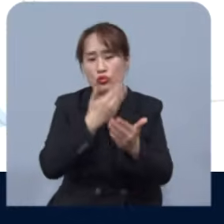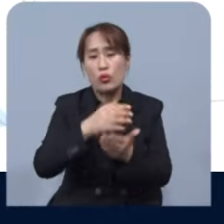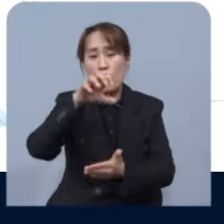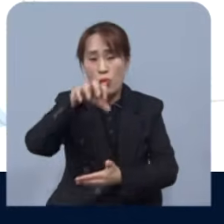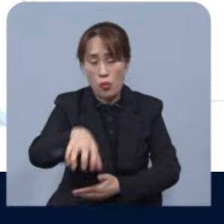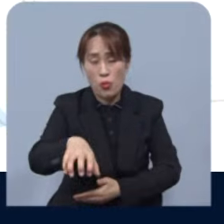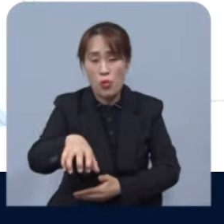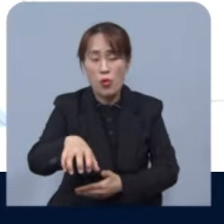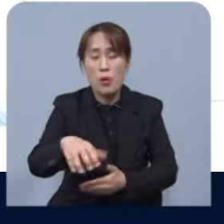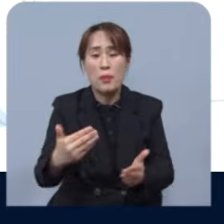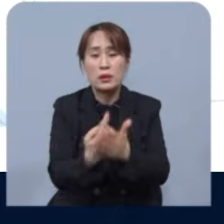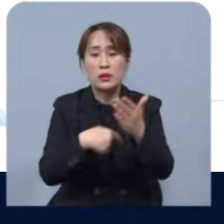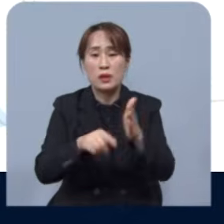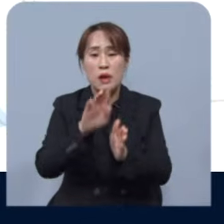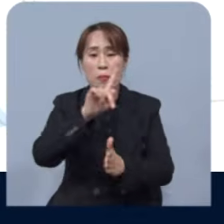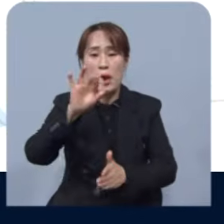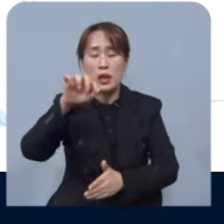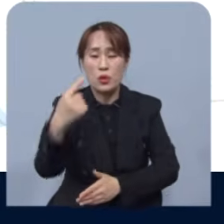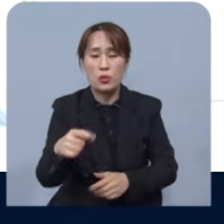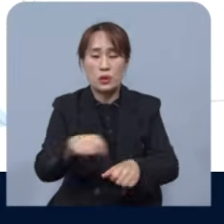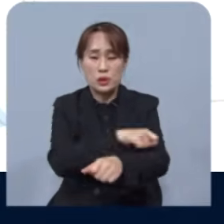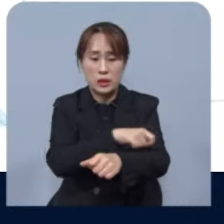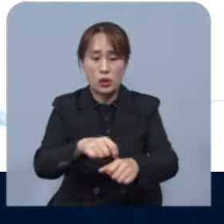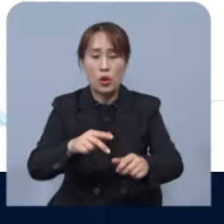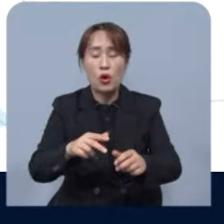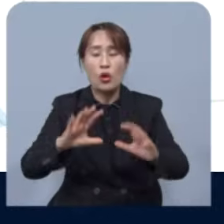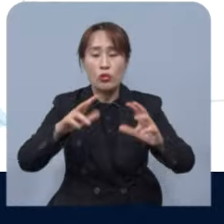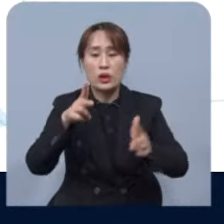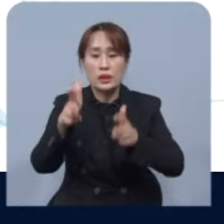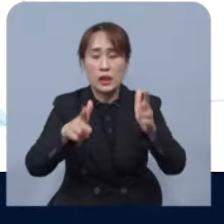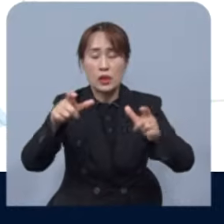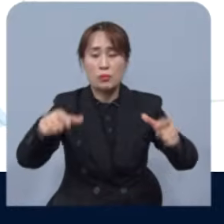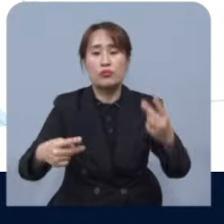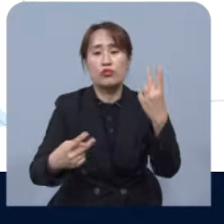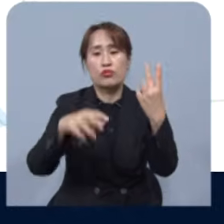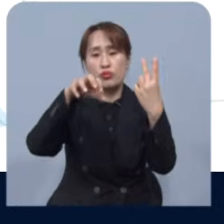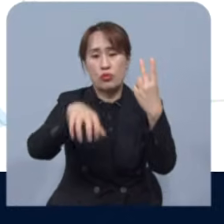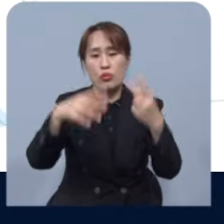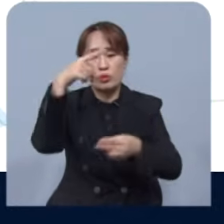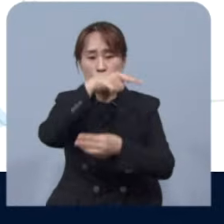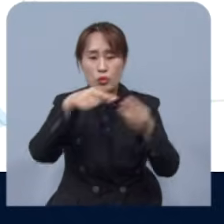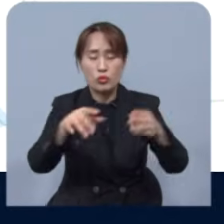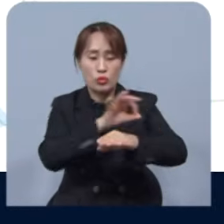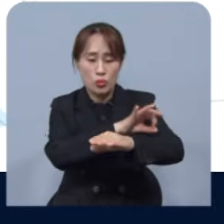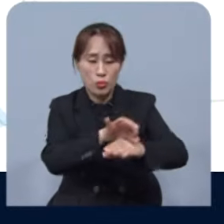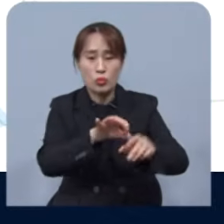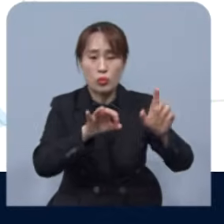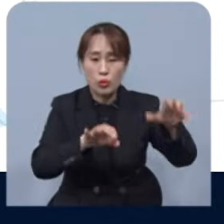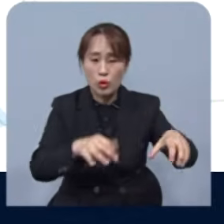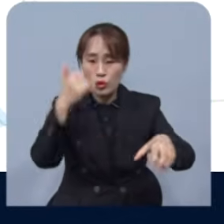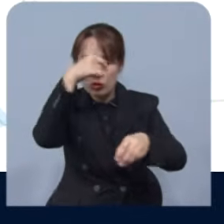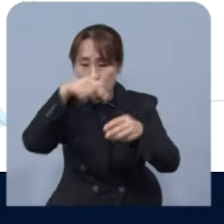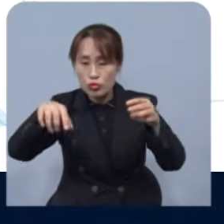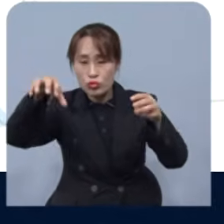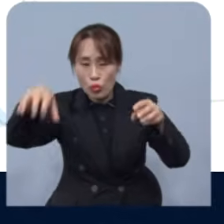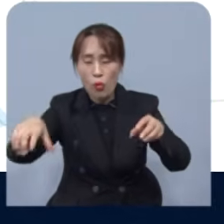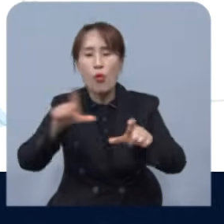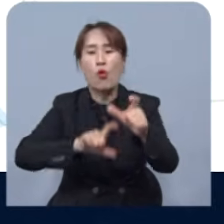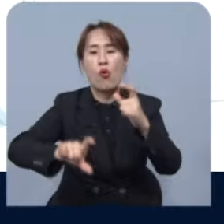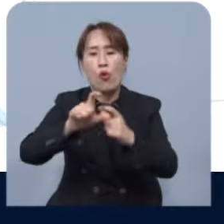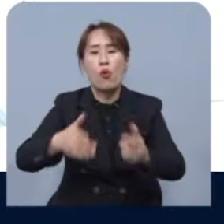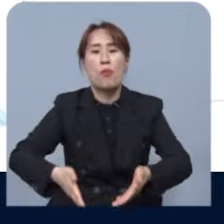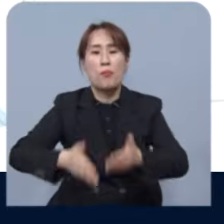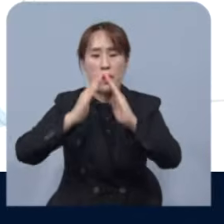거점이 될 수 있도록 바이오 산업 특화 국가산단 2곳을 청주 5성과 충주에